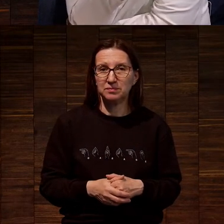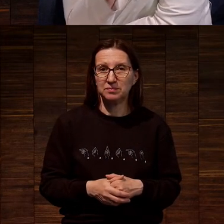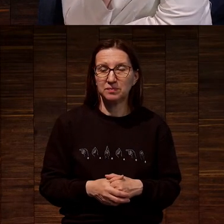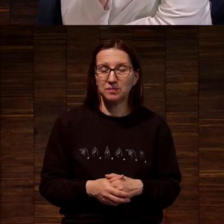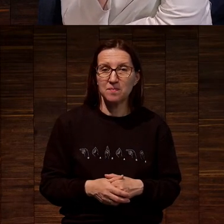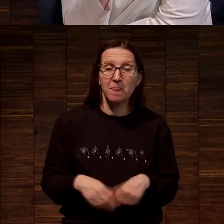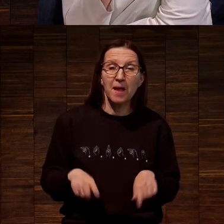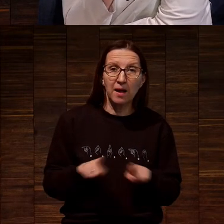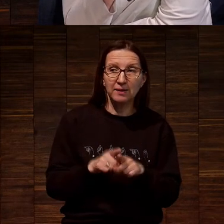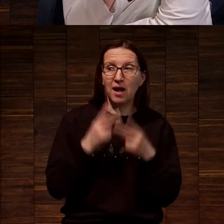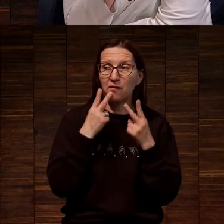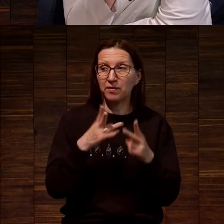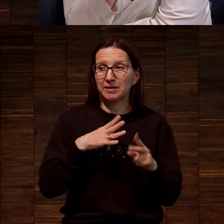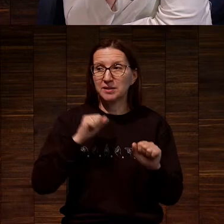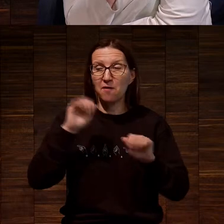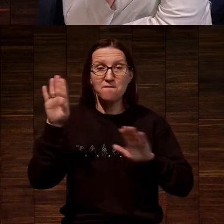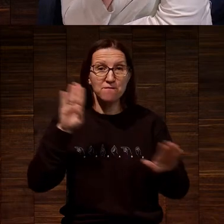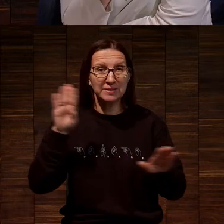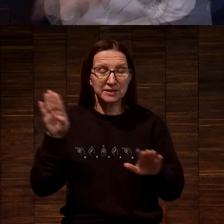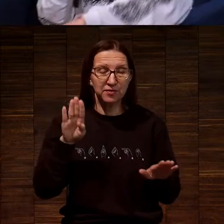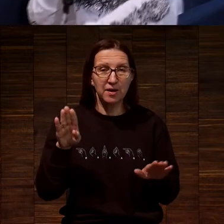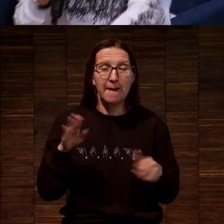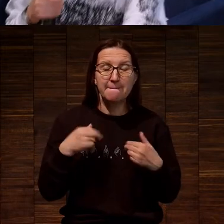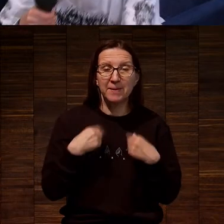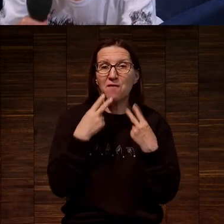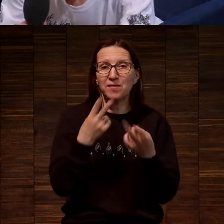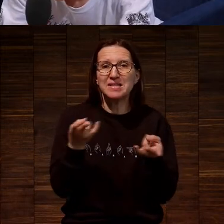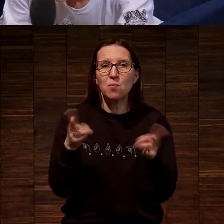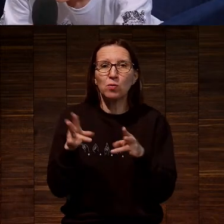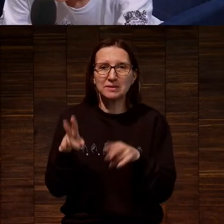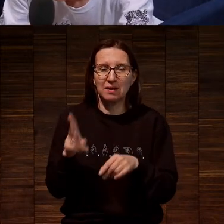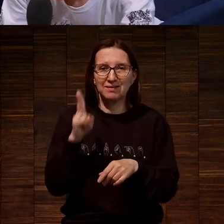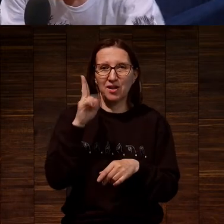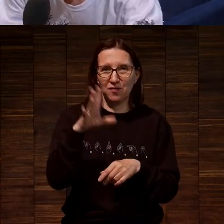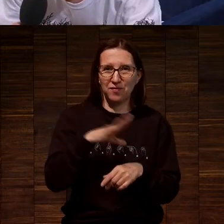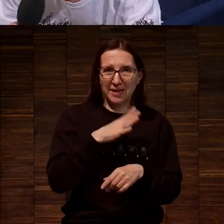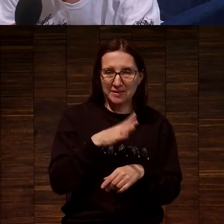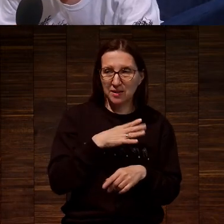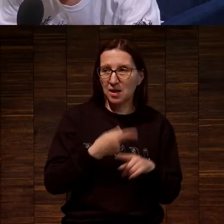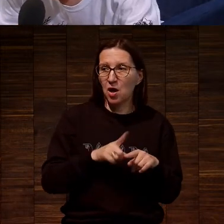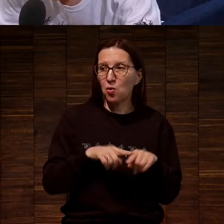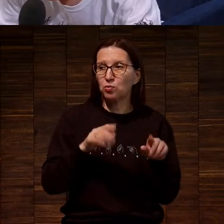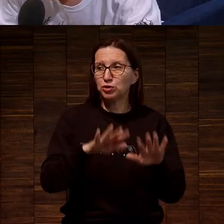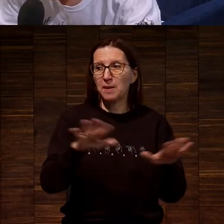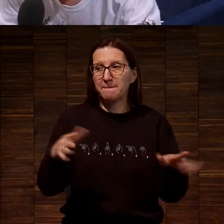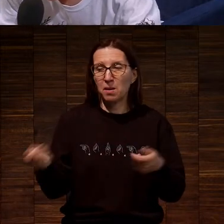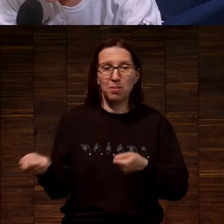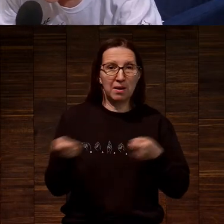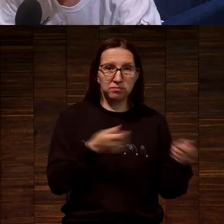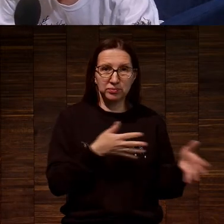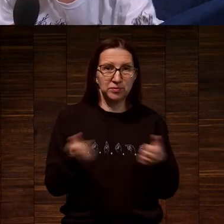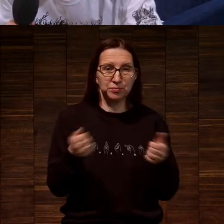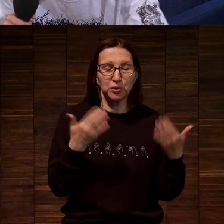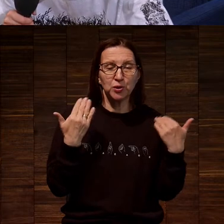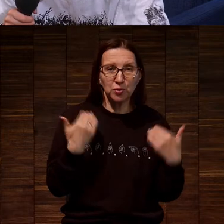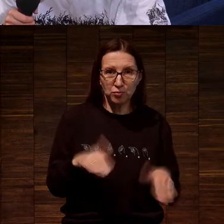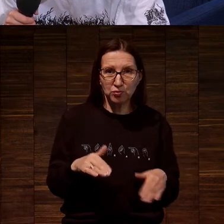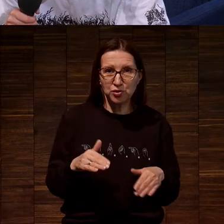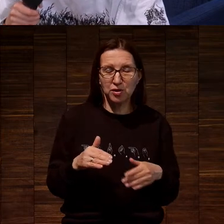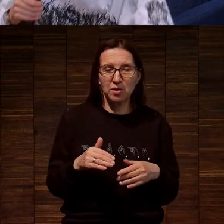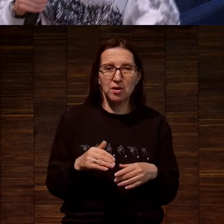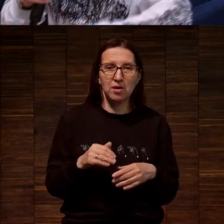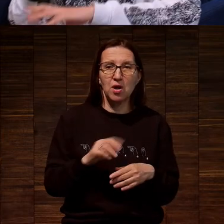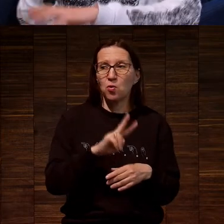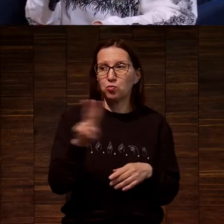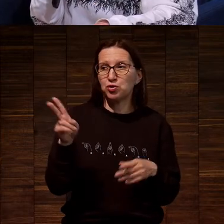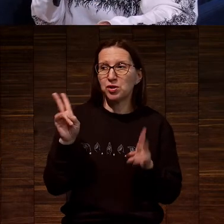Вот, а так выглядела выставка, то есть мы видим остатки квартиры, потому что мебель оттуда уже повыносили, в основном ребята там, по-моему, некоторое